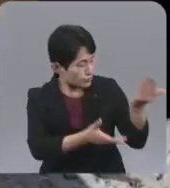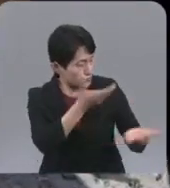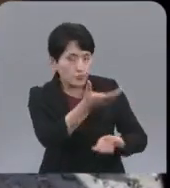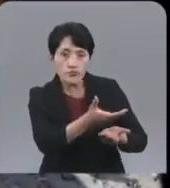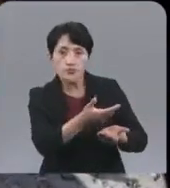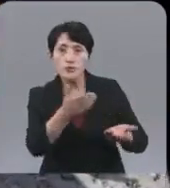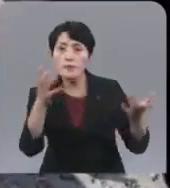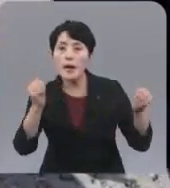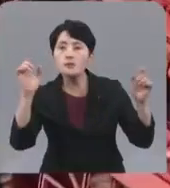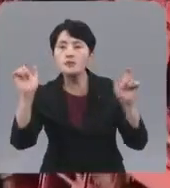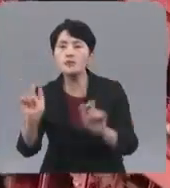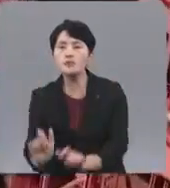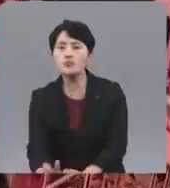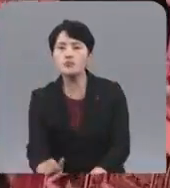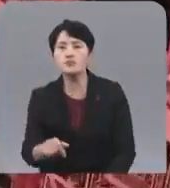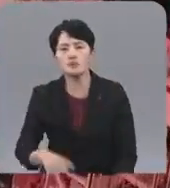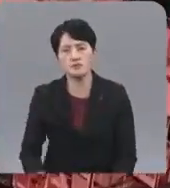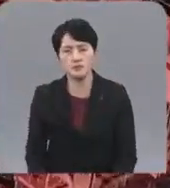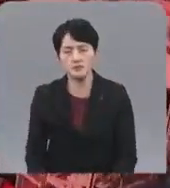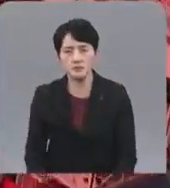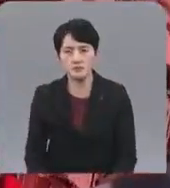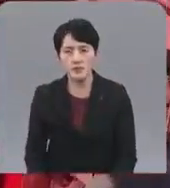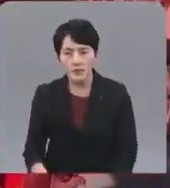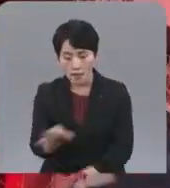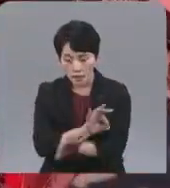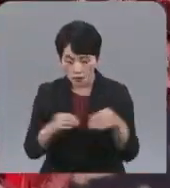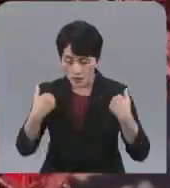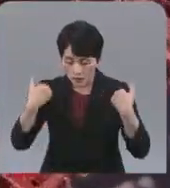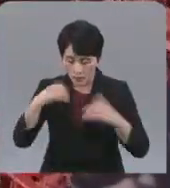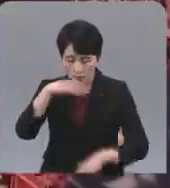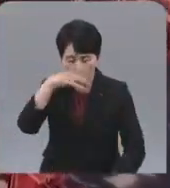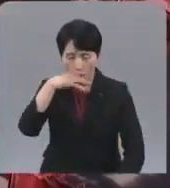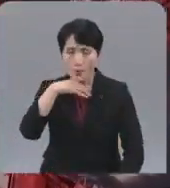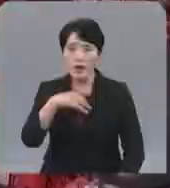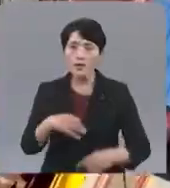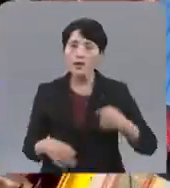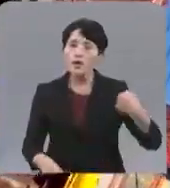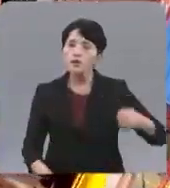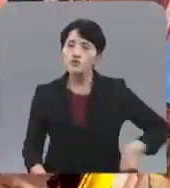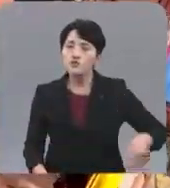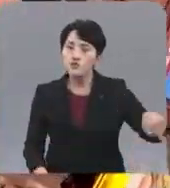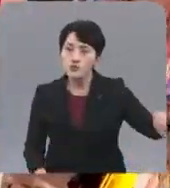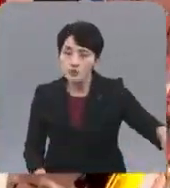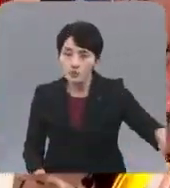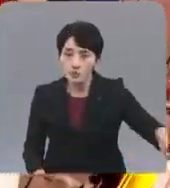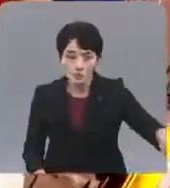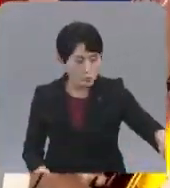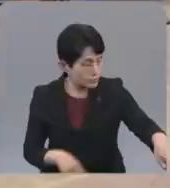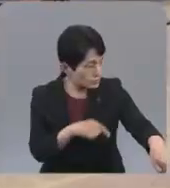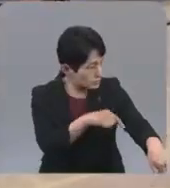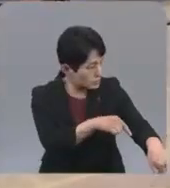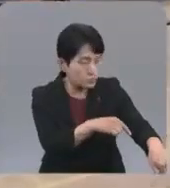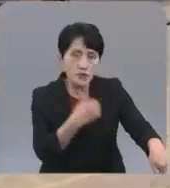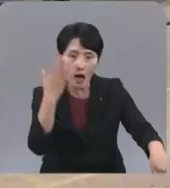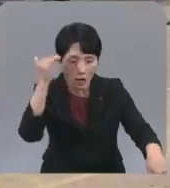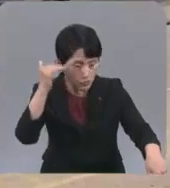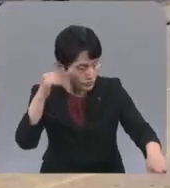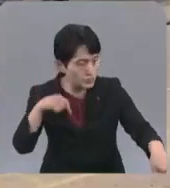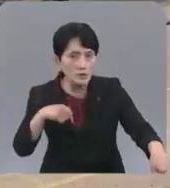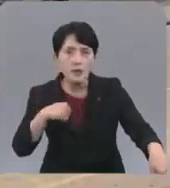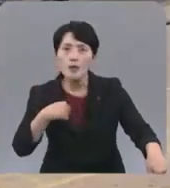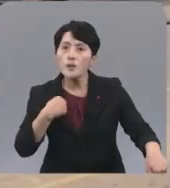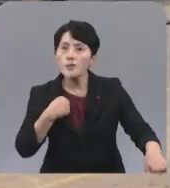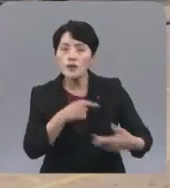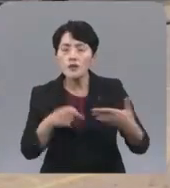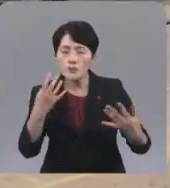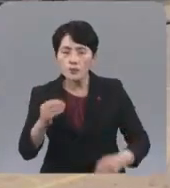se sont limités qu'à son seul marché intérieur la part de la valeur ajoutée créée par la demande finale est passé de 86,6 %